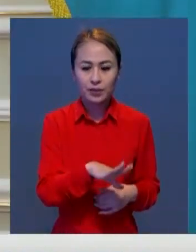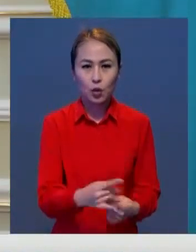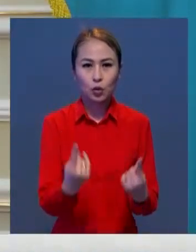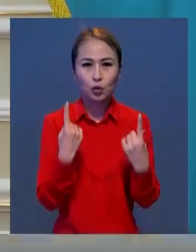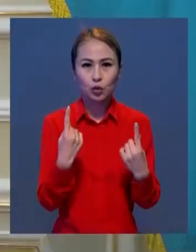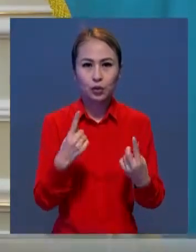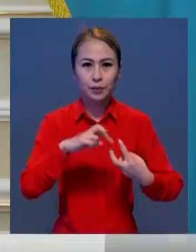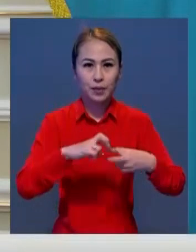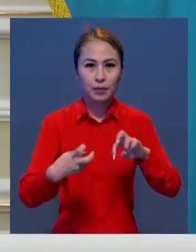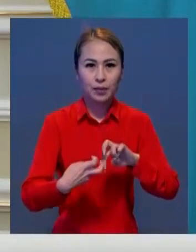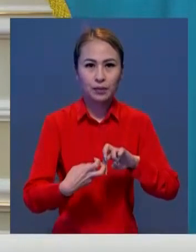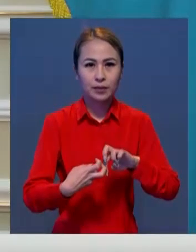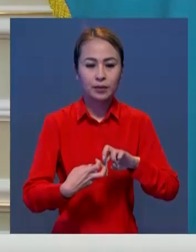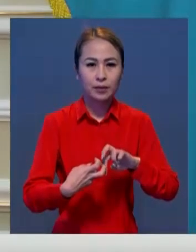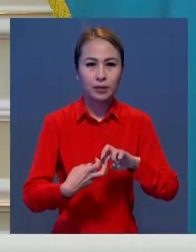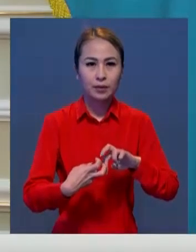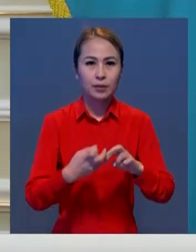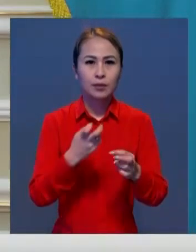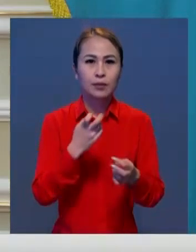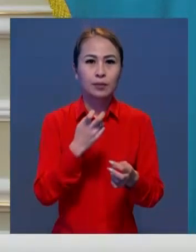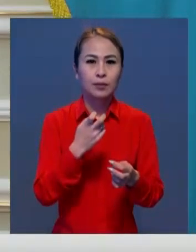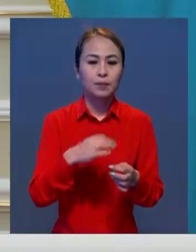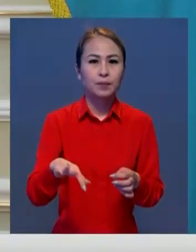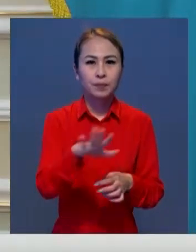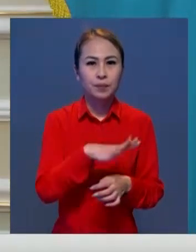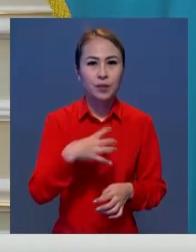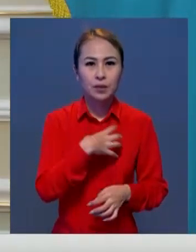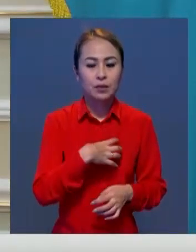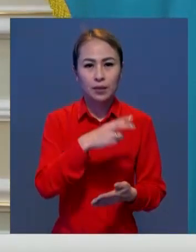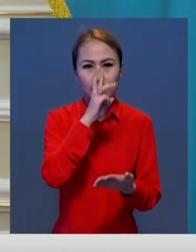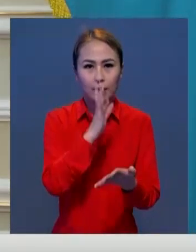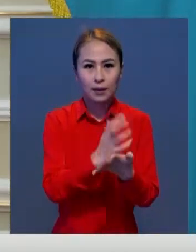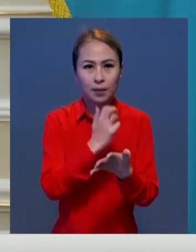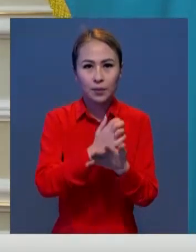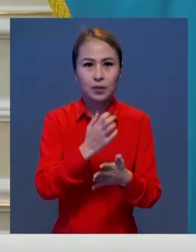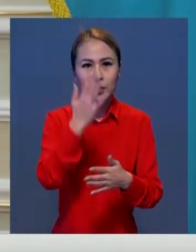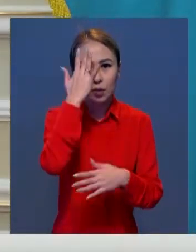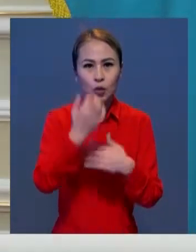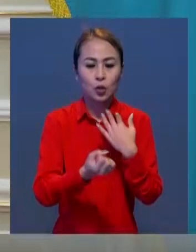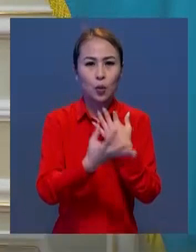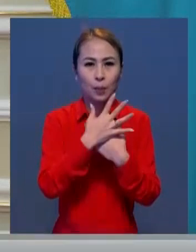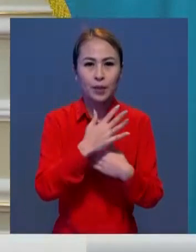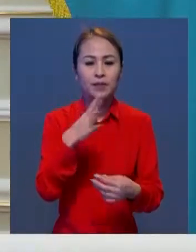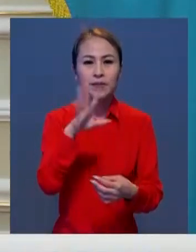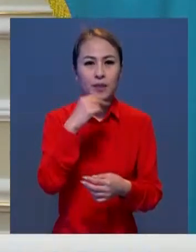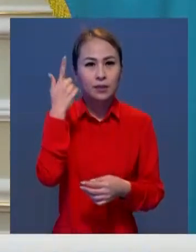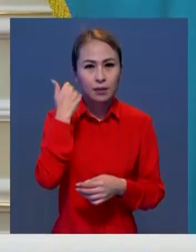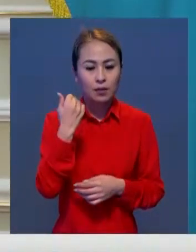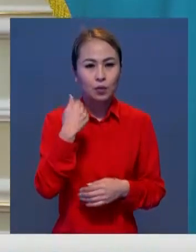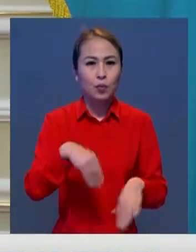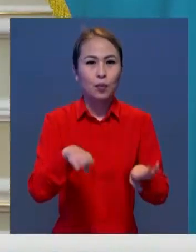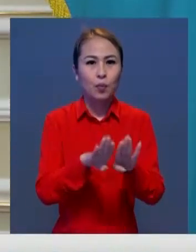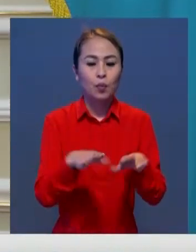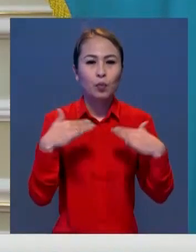күрделі кезеңді бастан кешуде. Өңірдің негізгі табысы мұнайдан түседі, бұл белгілі нәрсе.